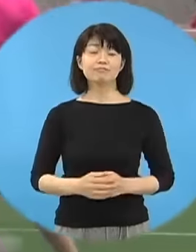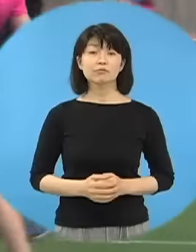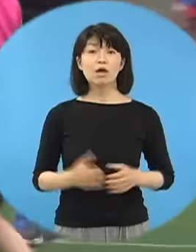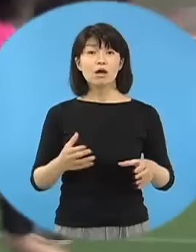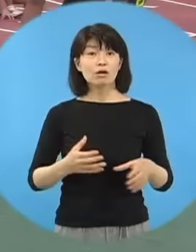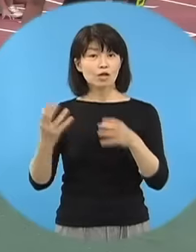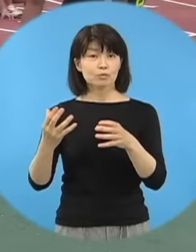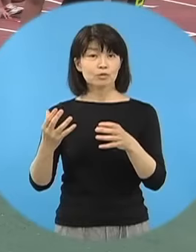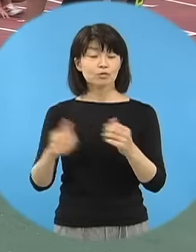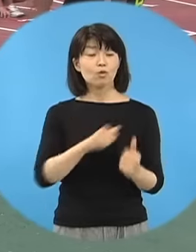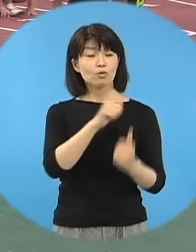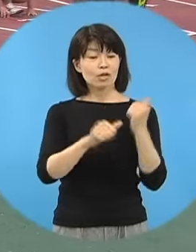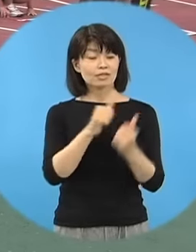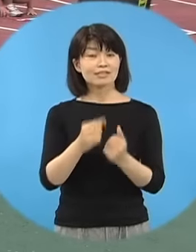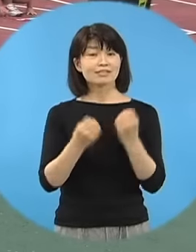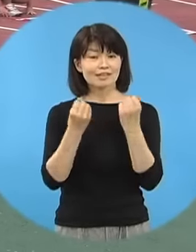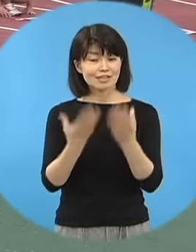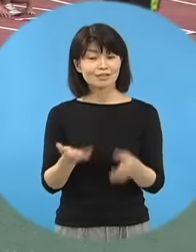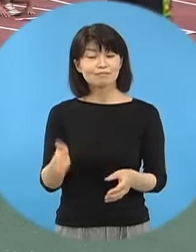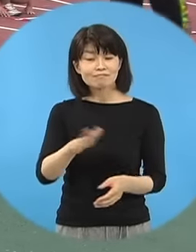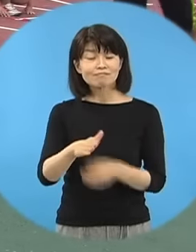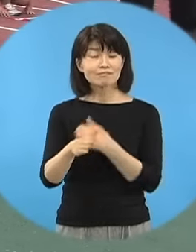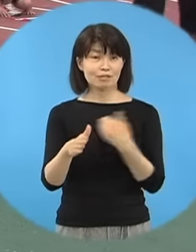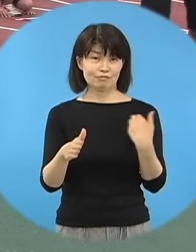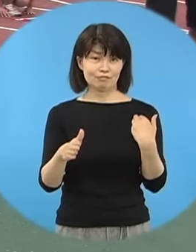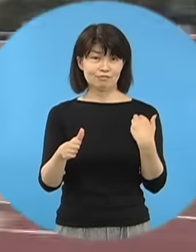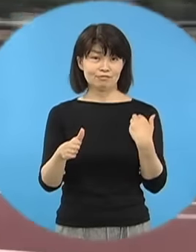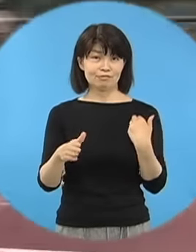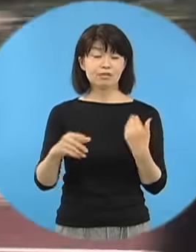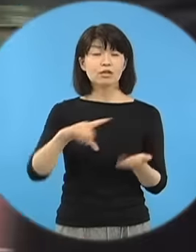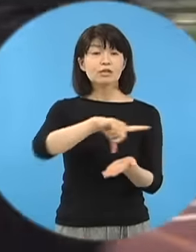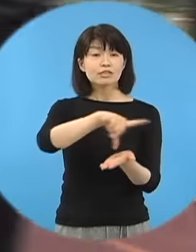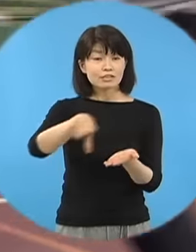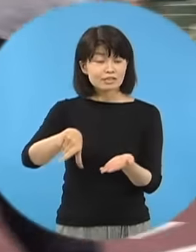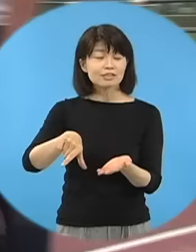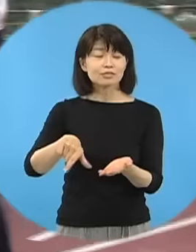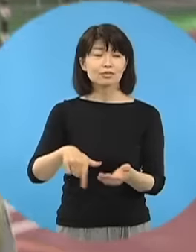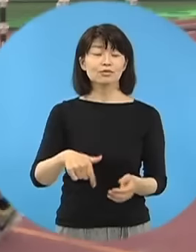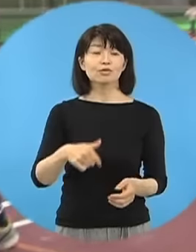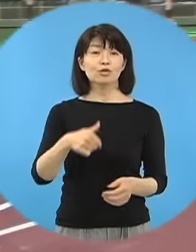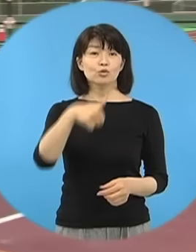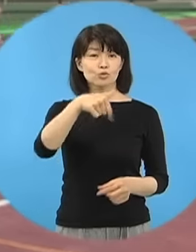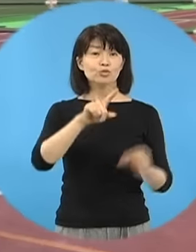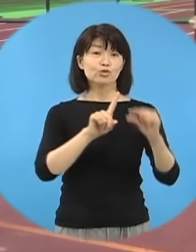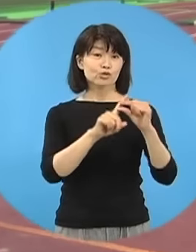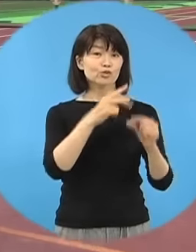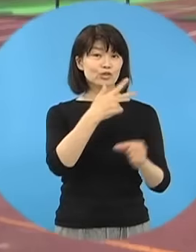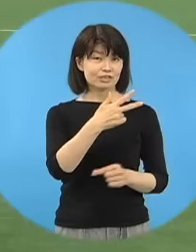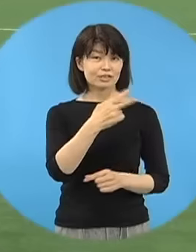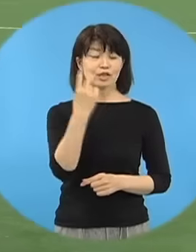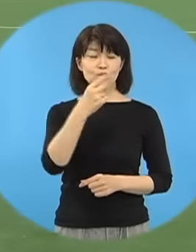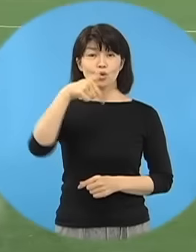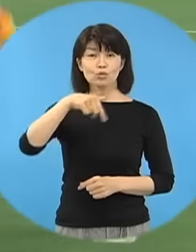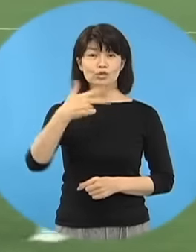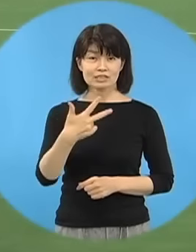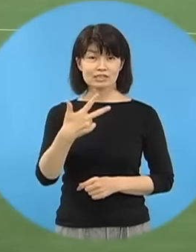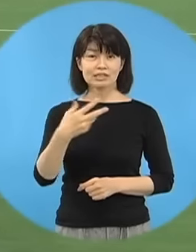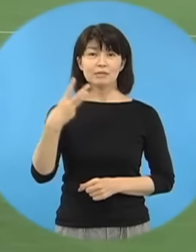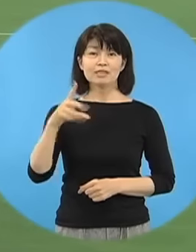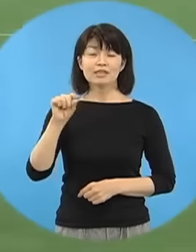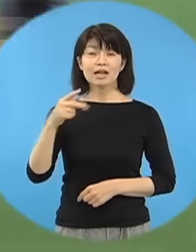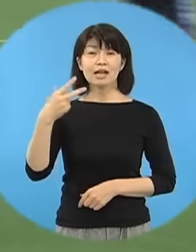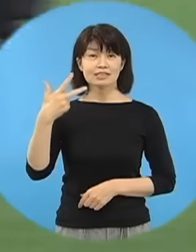ラグビーの新たな歴史を刻む味スタジアムその近隣自治体である府中市市